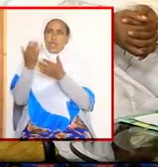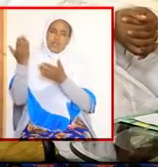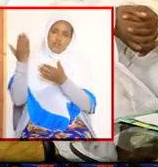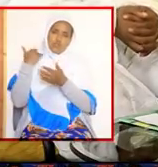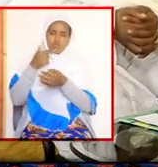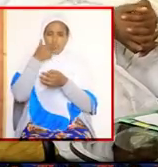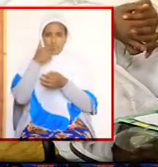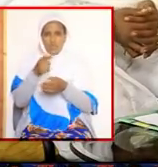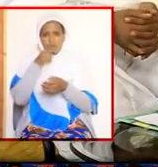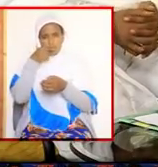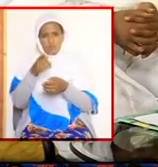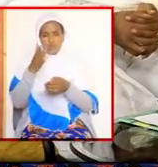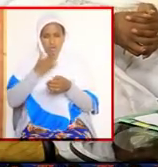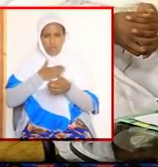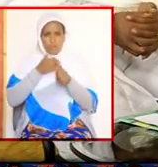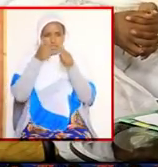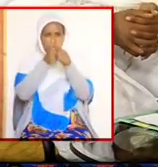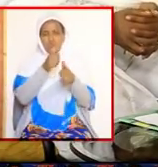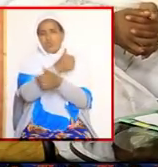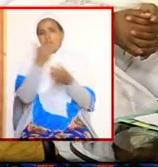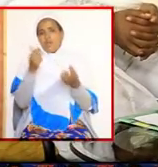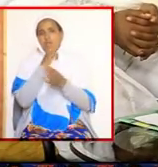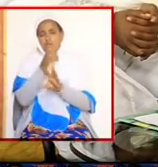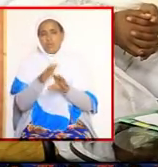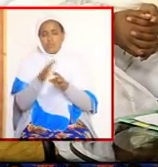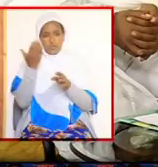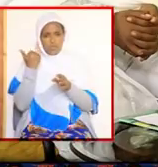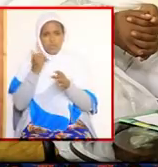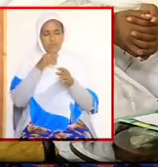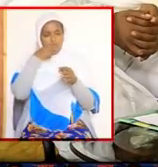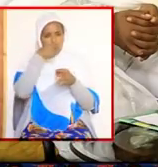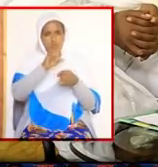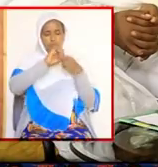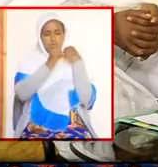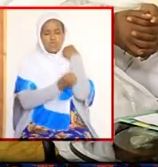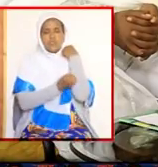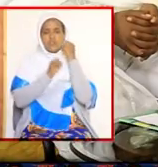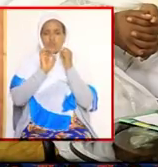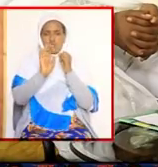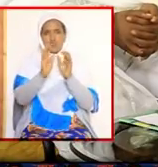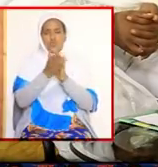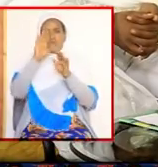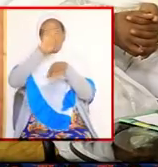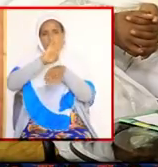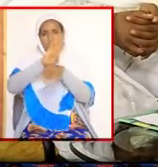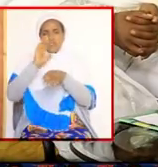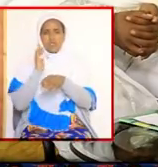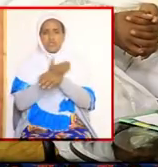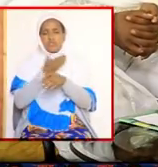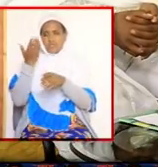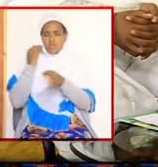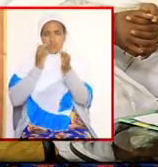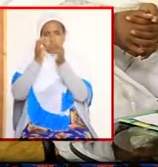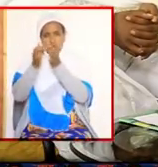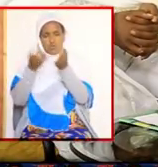ከቀድሞቹ ብለን የምንለው እኔም የተከተልኩት ሌላ አይደለም። ቅድም እንደገለጥኩት መሰረቱ የቤተክርስቲያናችን